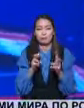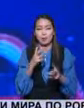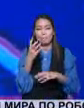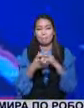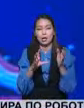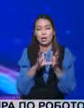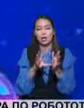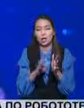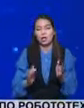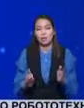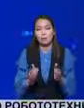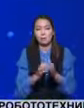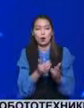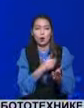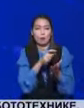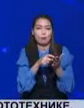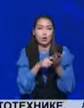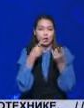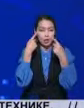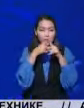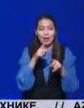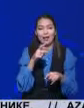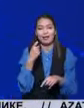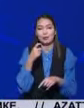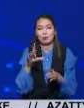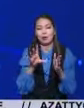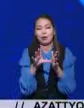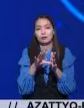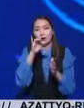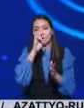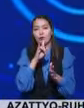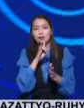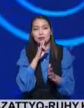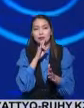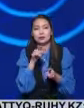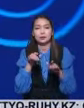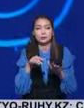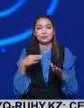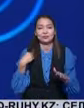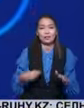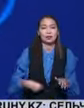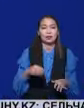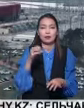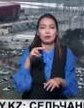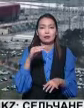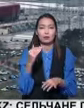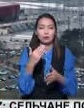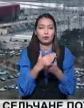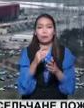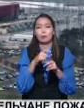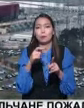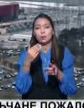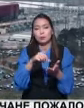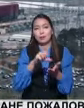Международные энергетические компании хотят поделиться технологиями ядерной энергетики с Казахстаном. Среди них французская ИДФ. По словам ее